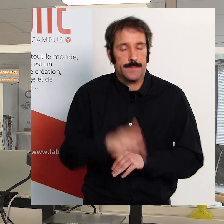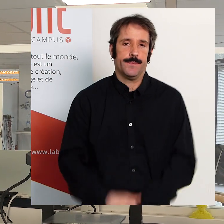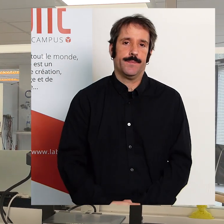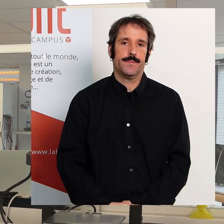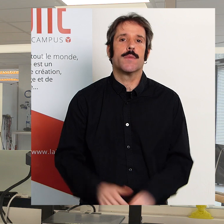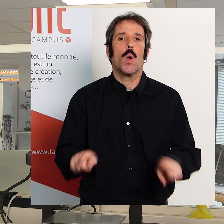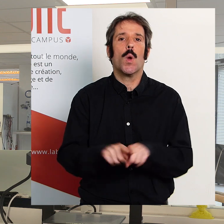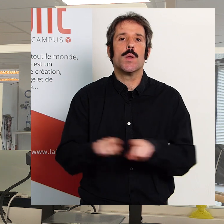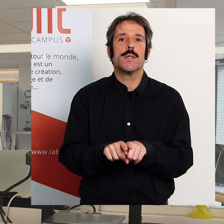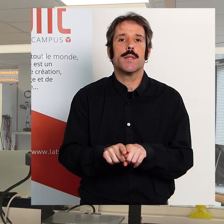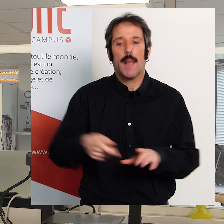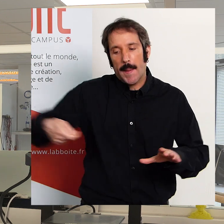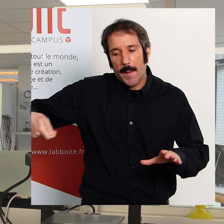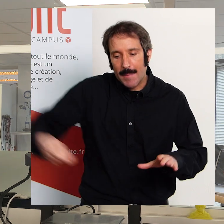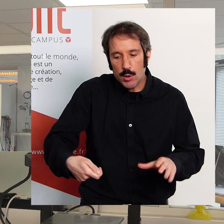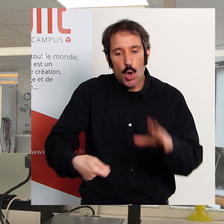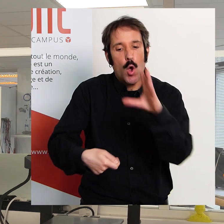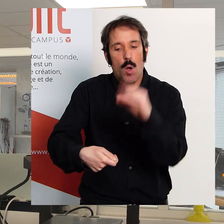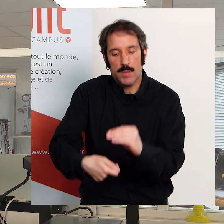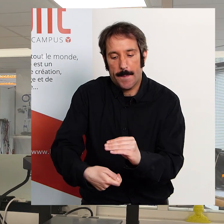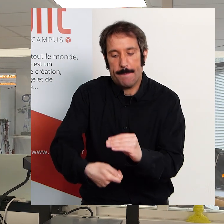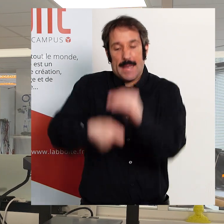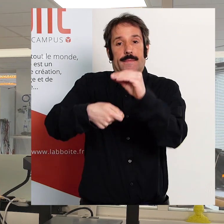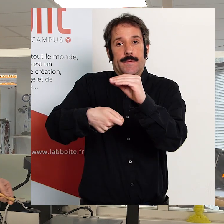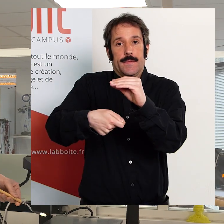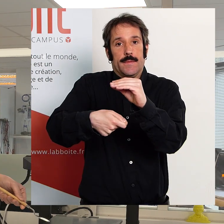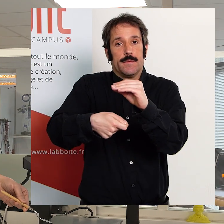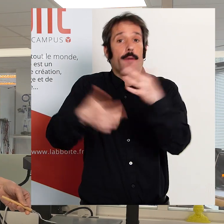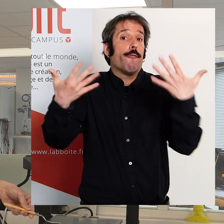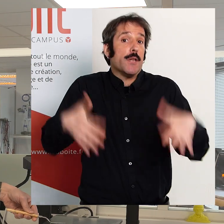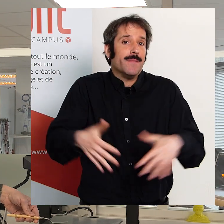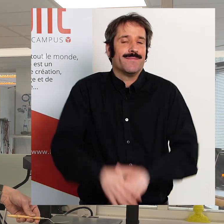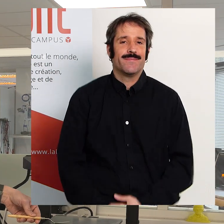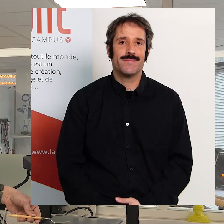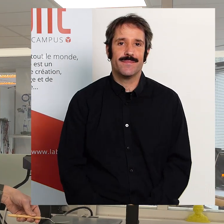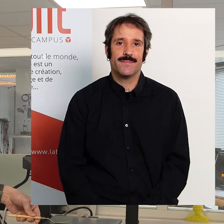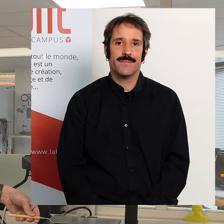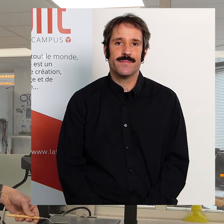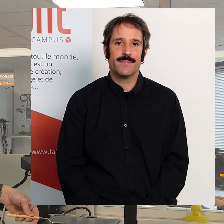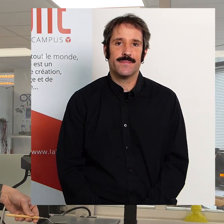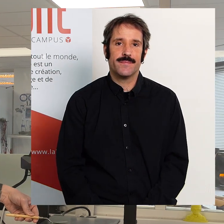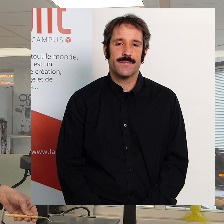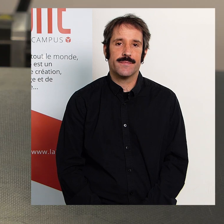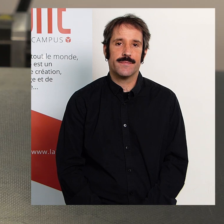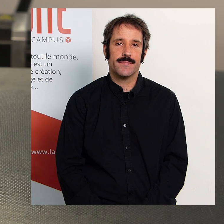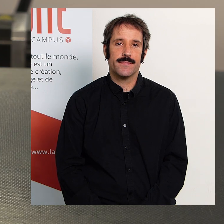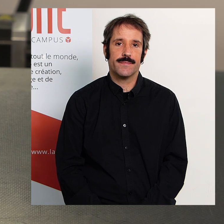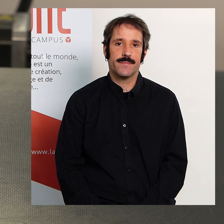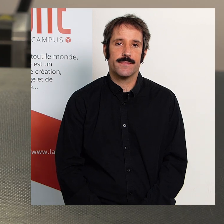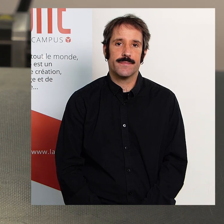doigts. On trouve aussi cette petite spatule qui va vous permettre de venir décoller votre modèle une fois l'impression terminée.